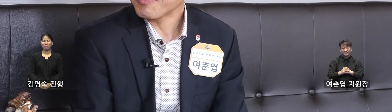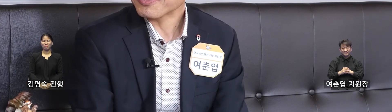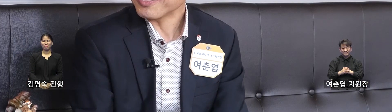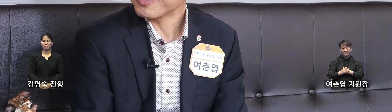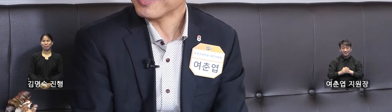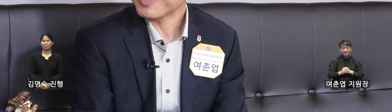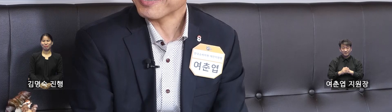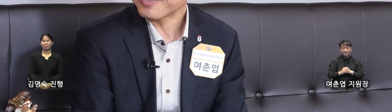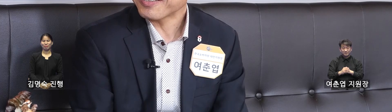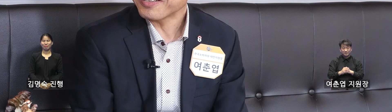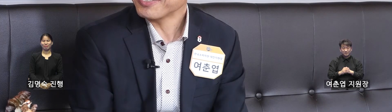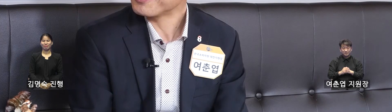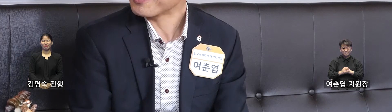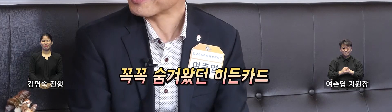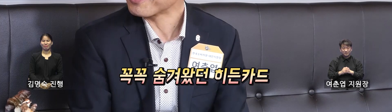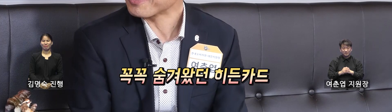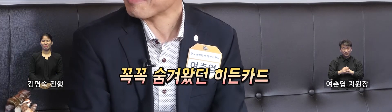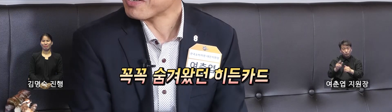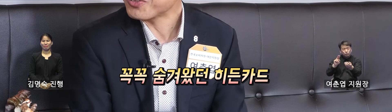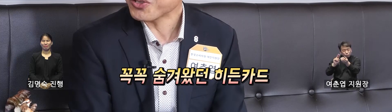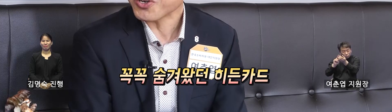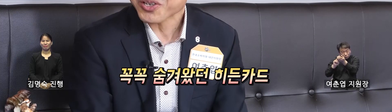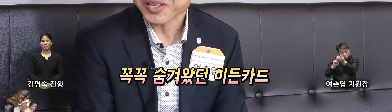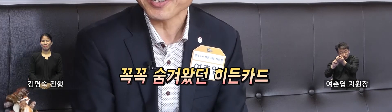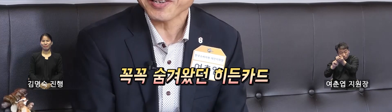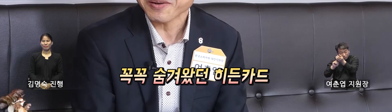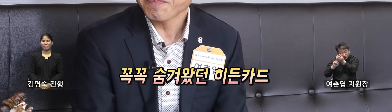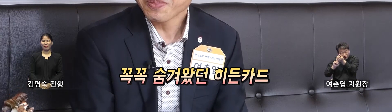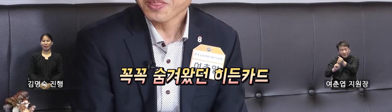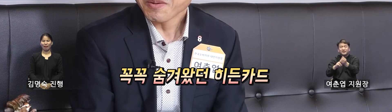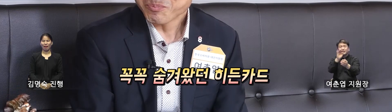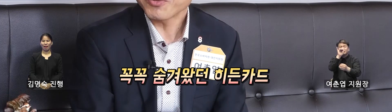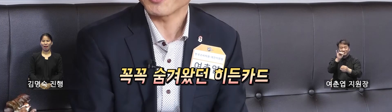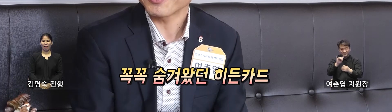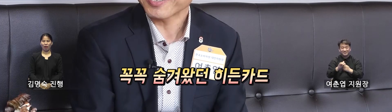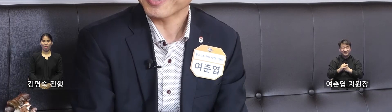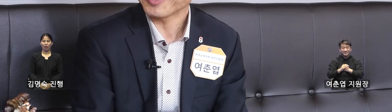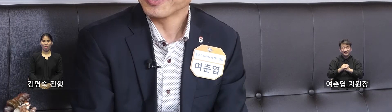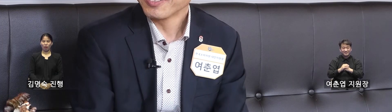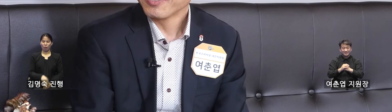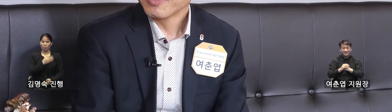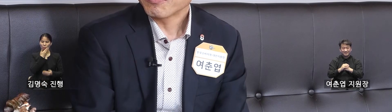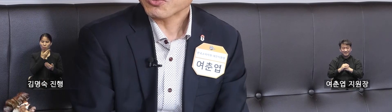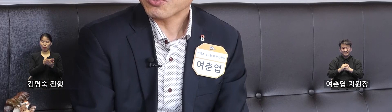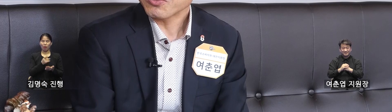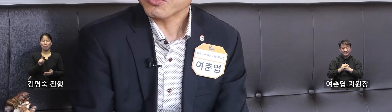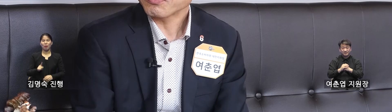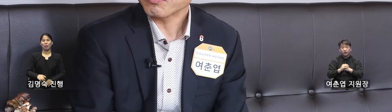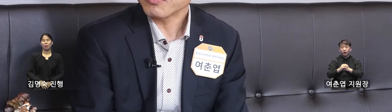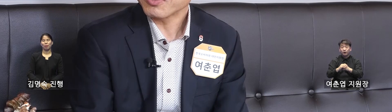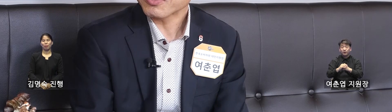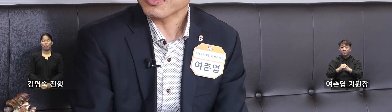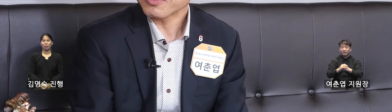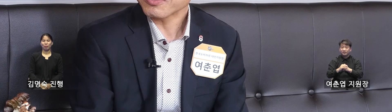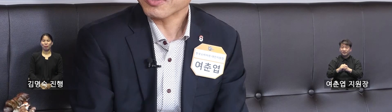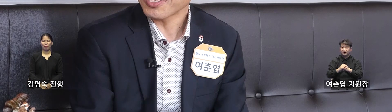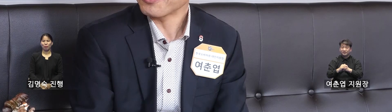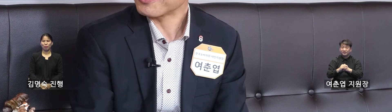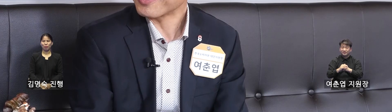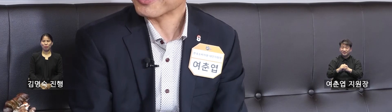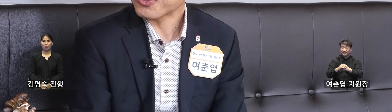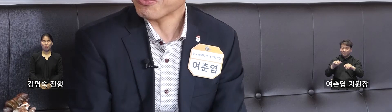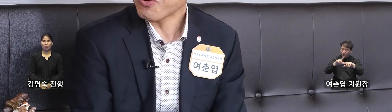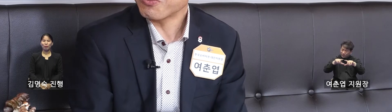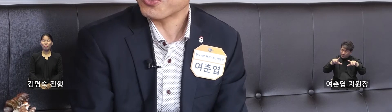이 집에서 아직 그 히든 카드가 남아 있죠. 아, 예. 히든 카드요? 네, 네. 보통 뭐